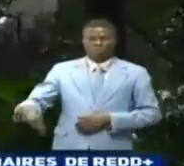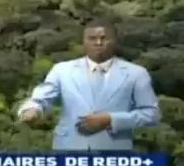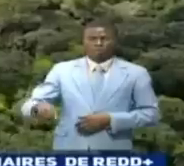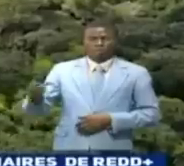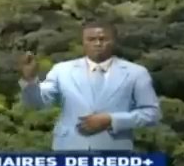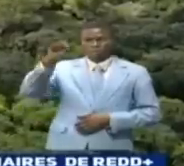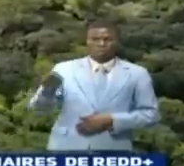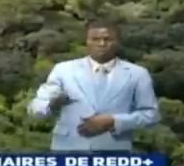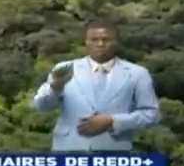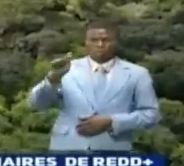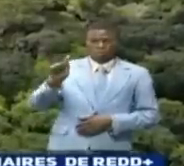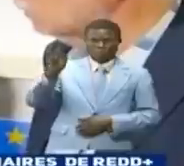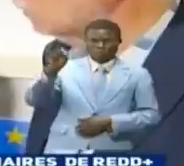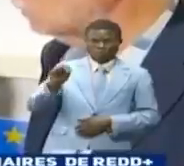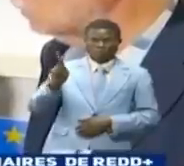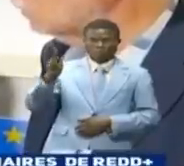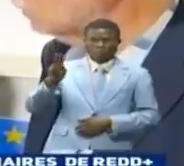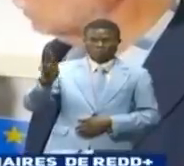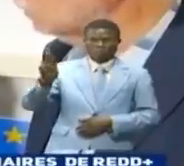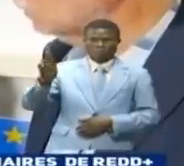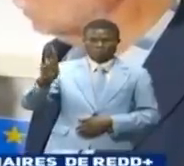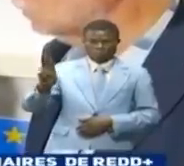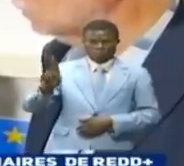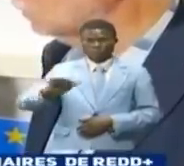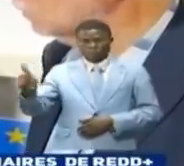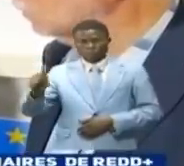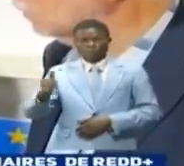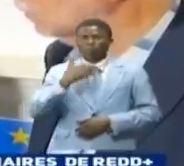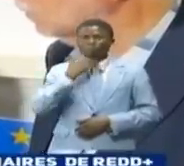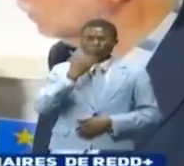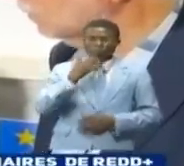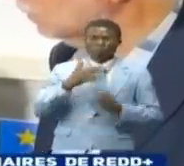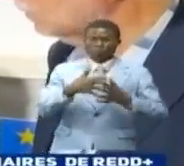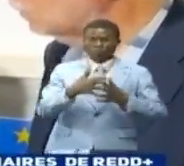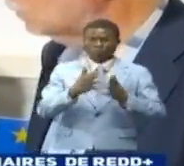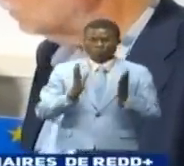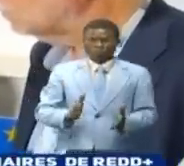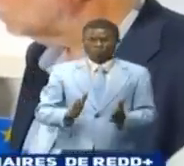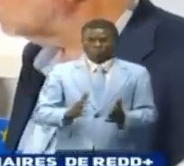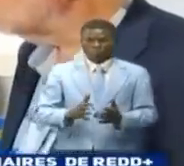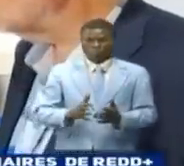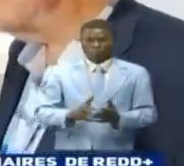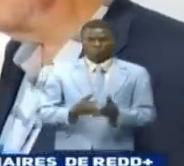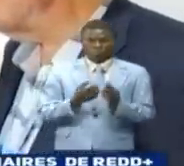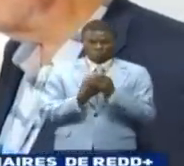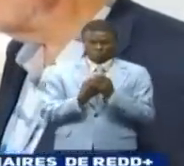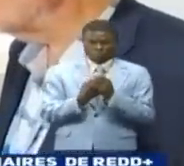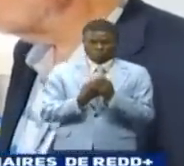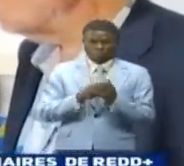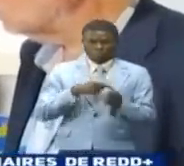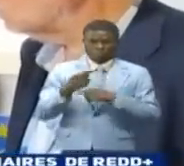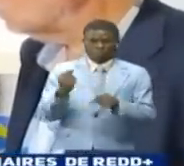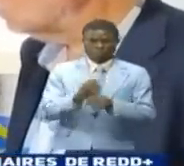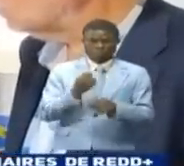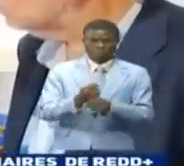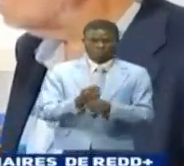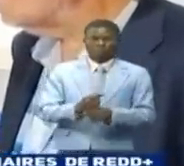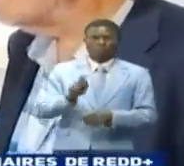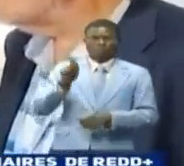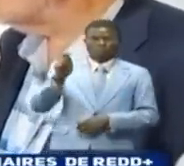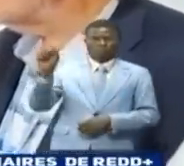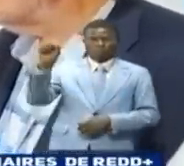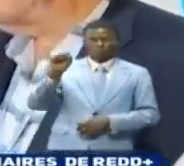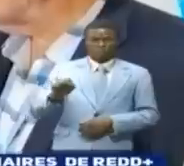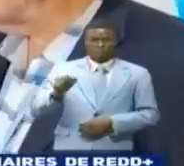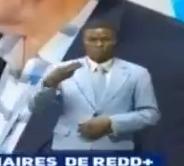Sankourou. Et un autre partenaire qui est déjà à pied d'œuvre dans la Choapa. Donc